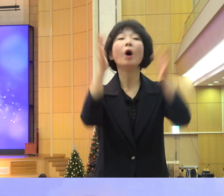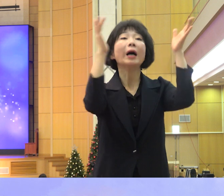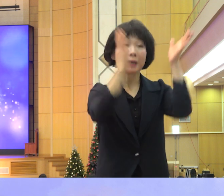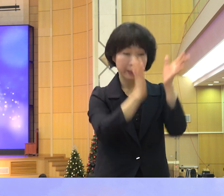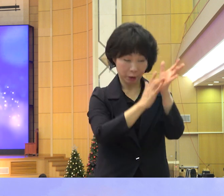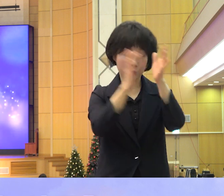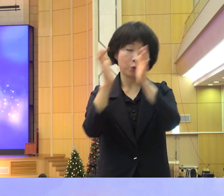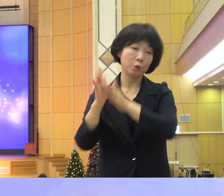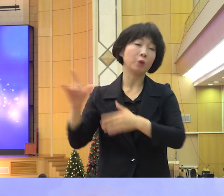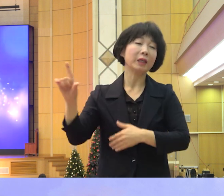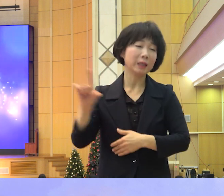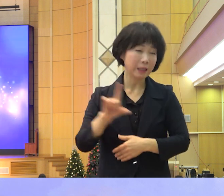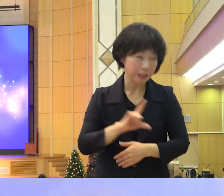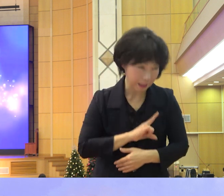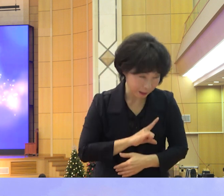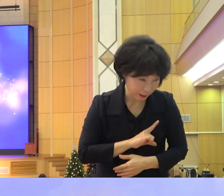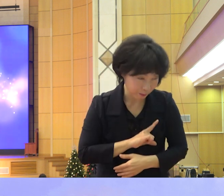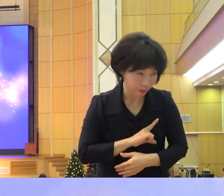전해주어요. 예수